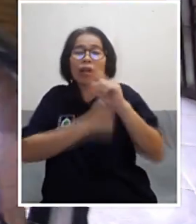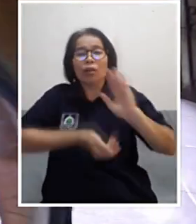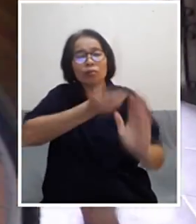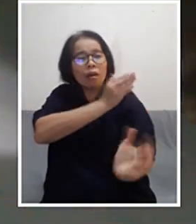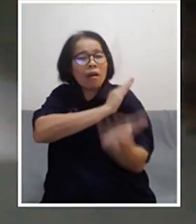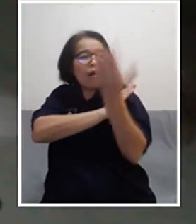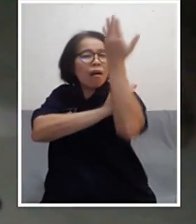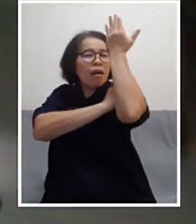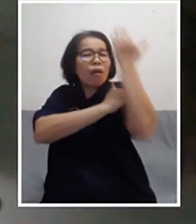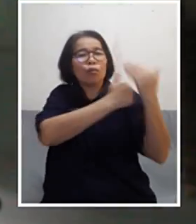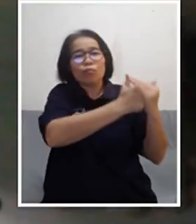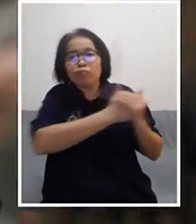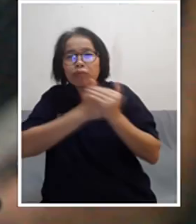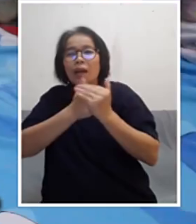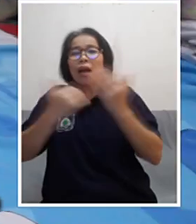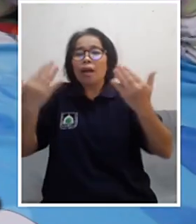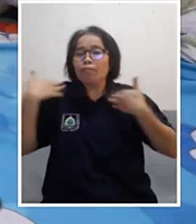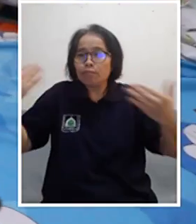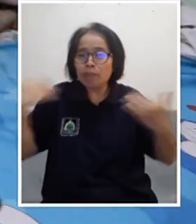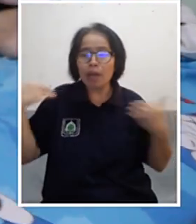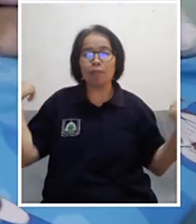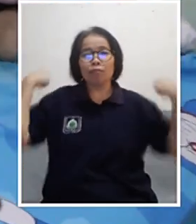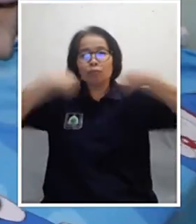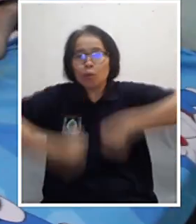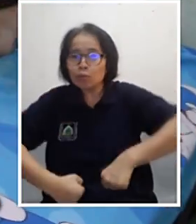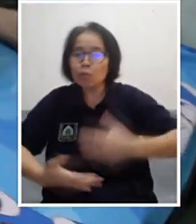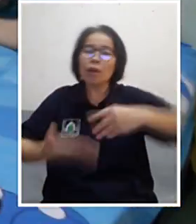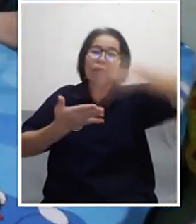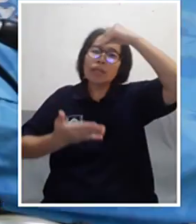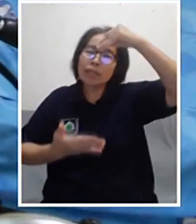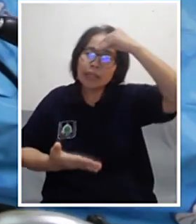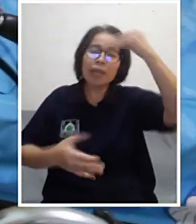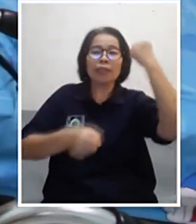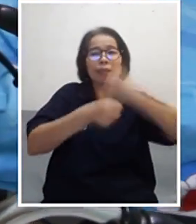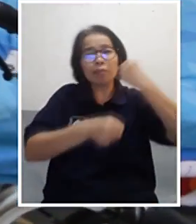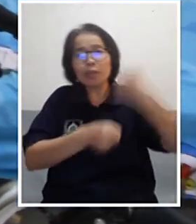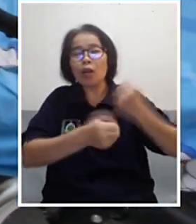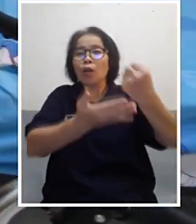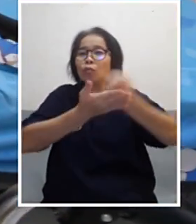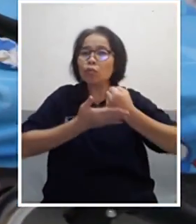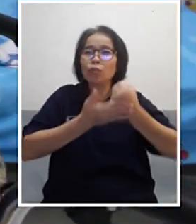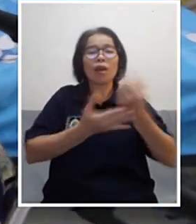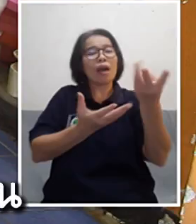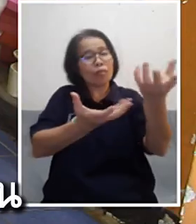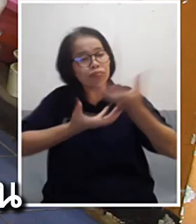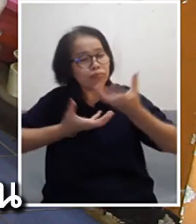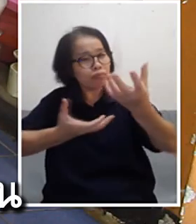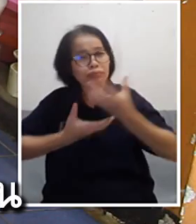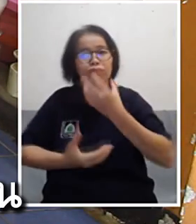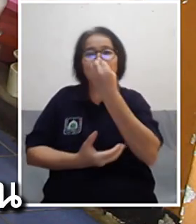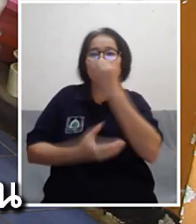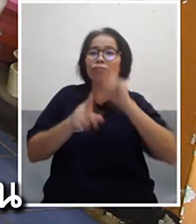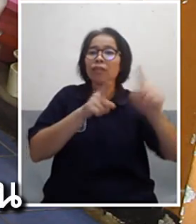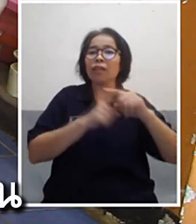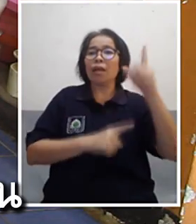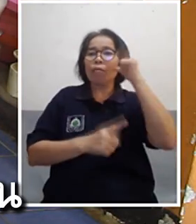ำวันทุกอย่างเลยอาบน้ำแต่งตัวแม้แต่ตอนที่ไปเรียนหรือไปที่ทำงานแม่ก็จะคอยไปตลอดแม่เขาก็จะคอ